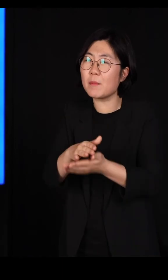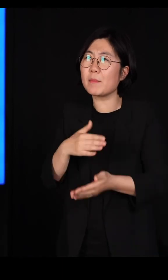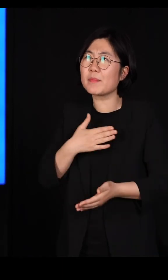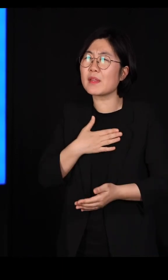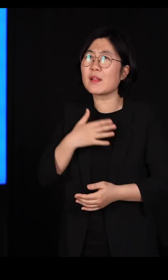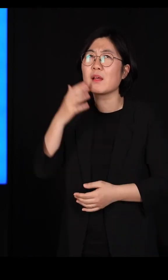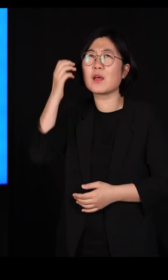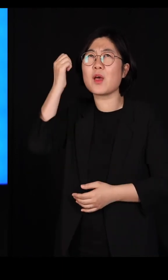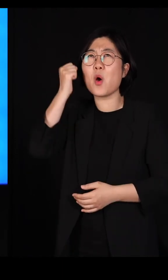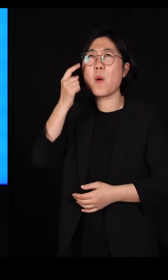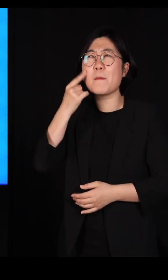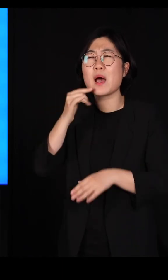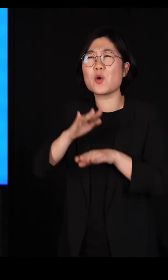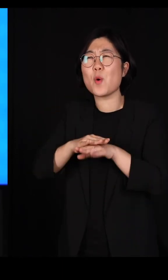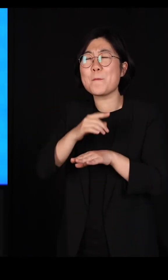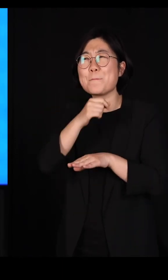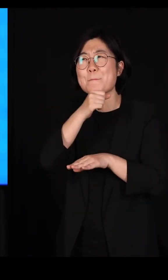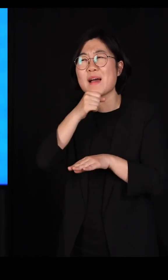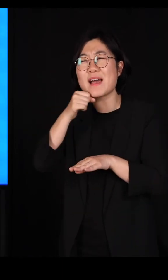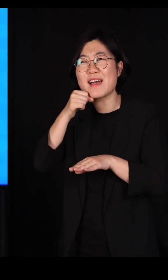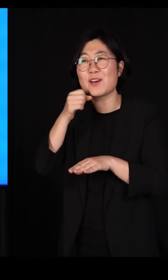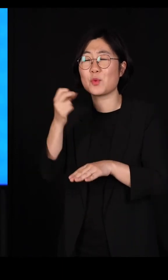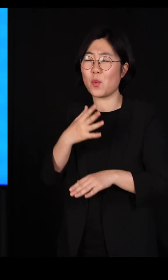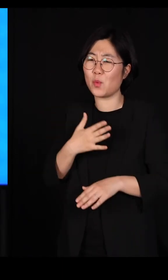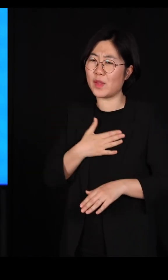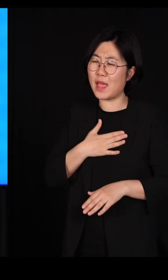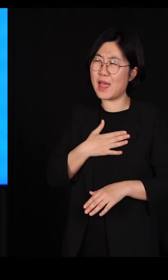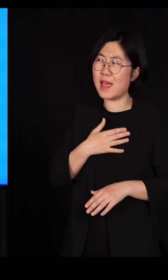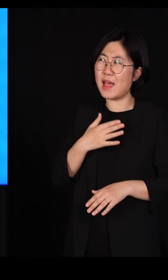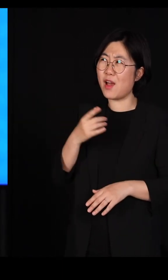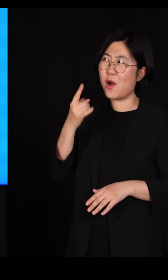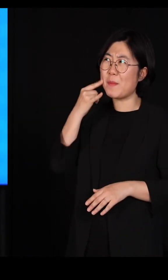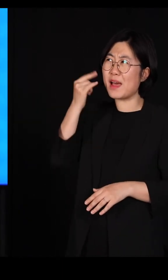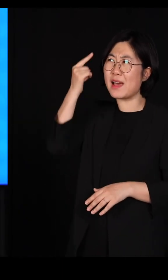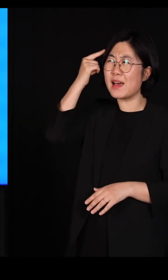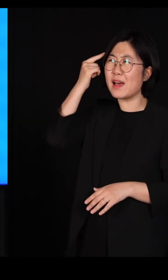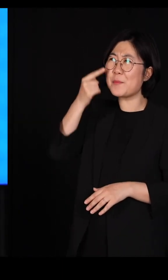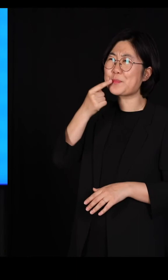내가 기억하는 엄마의 손맛, 내가 기억하는 내